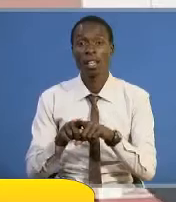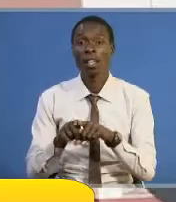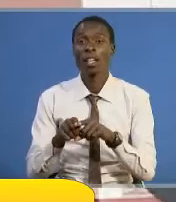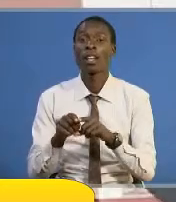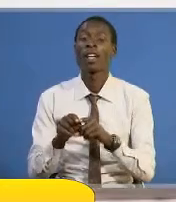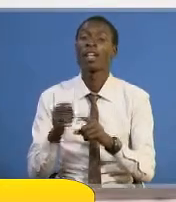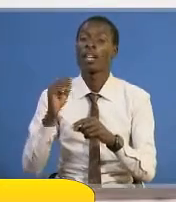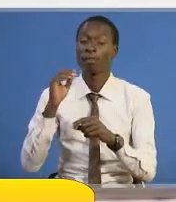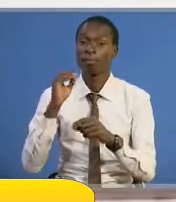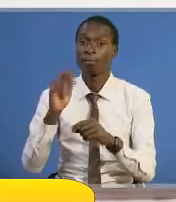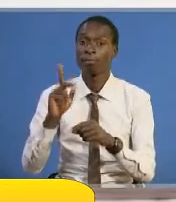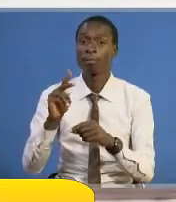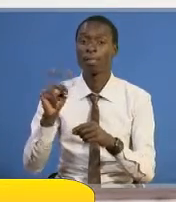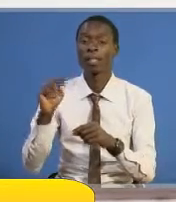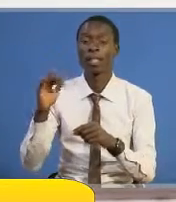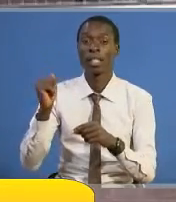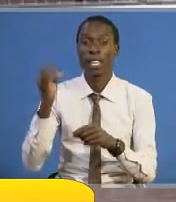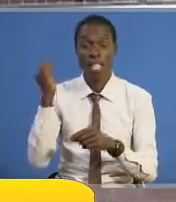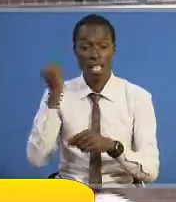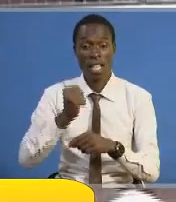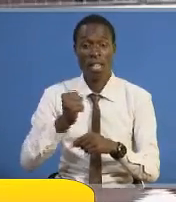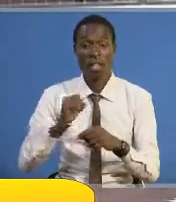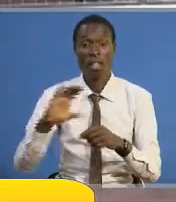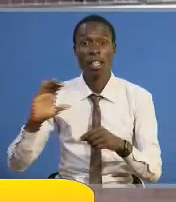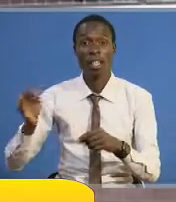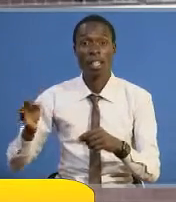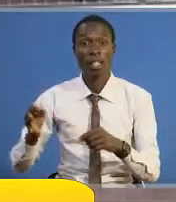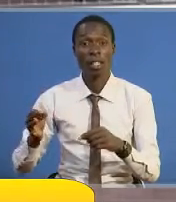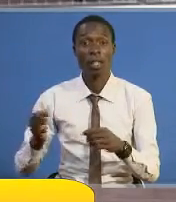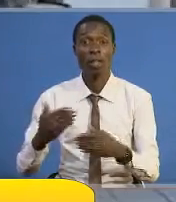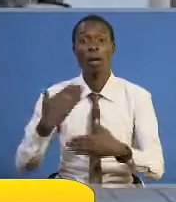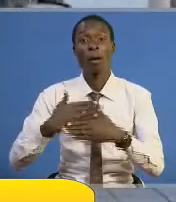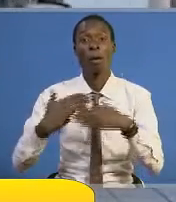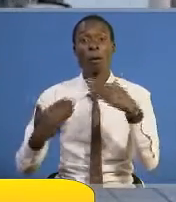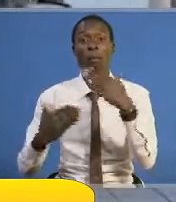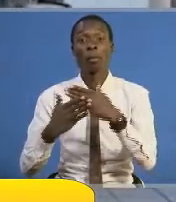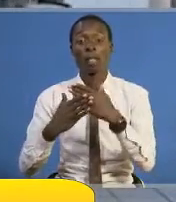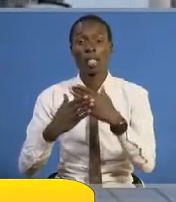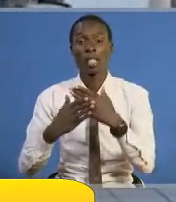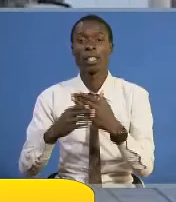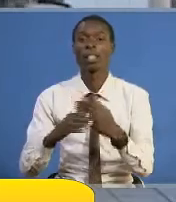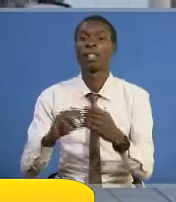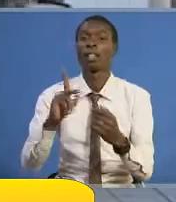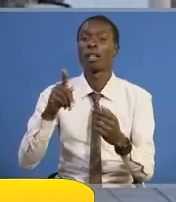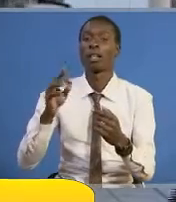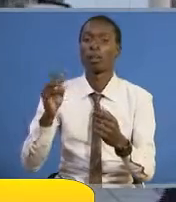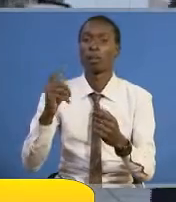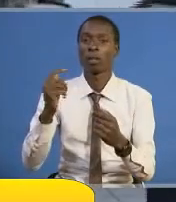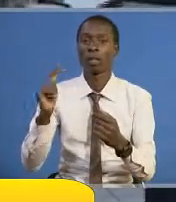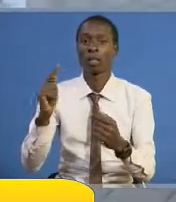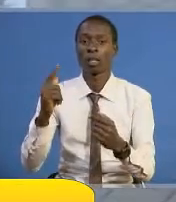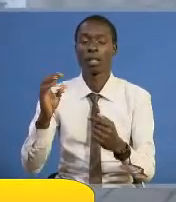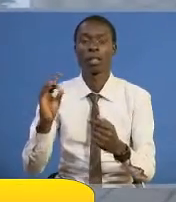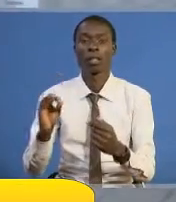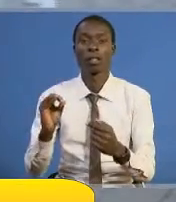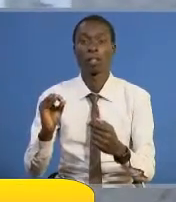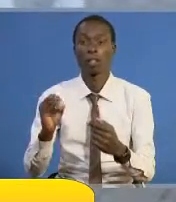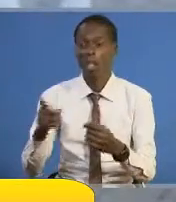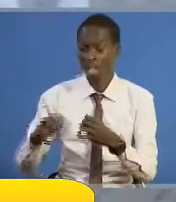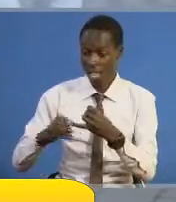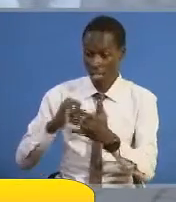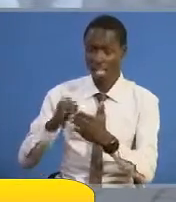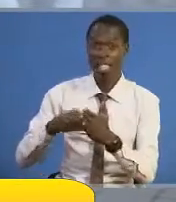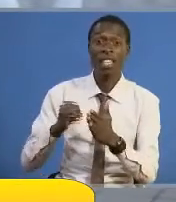ya Nyandarua wana sababu ya kutabasamu kufuatia kujengwa kwa kiwanda cha kuzalisha viazi katika mji wa Engineer. Kiwanda